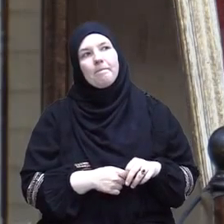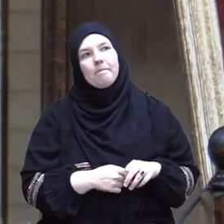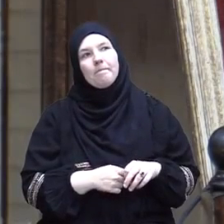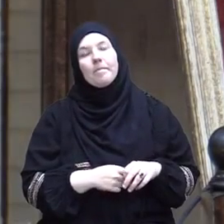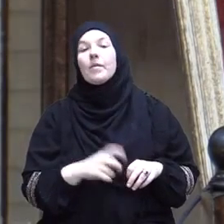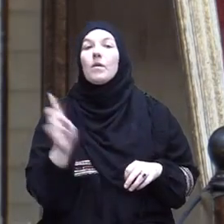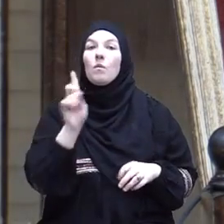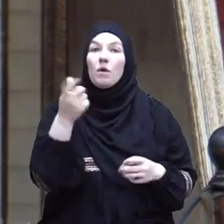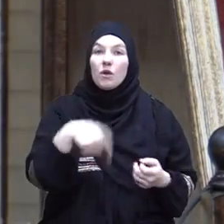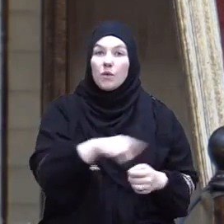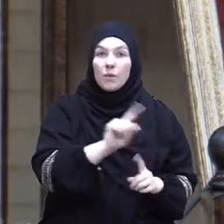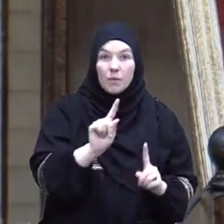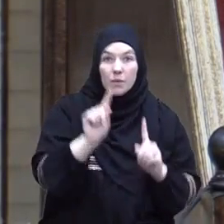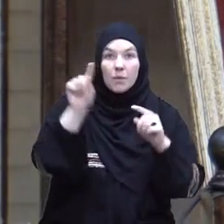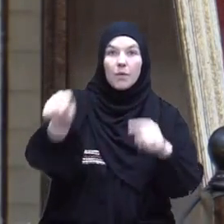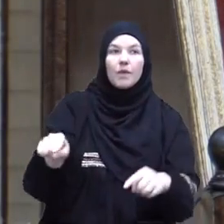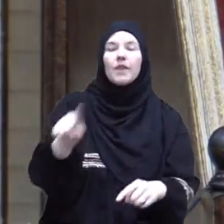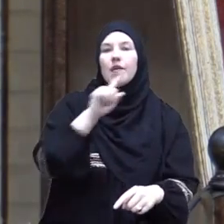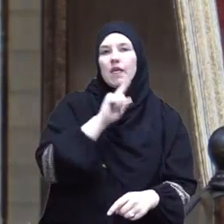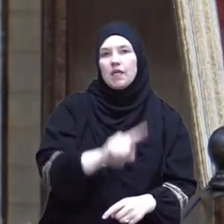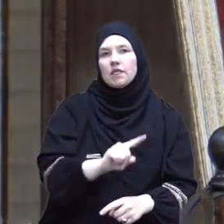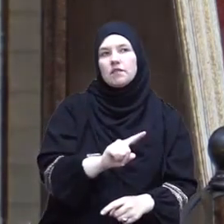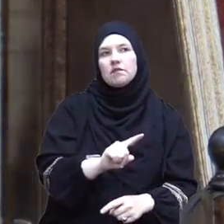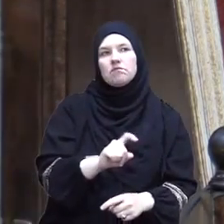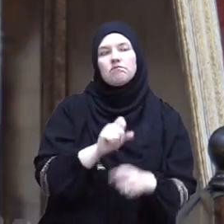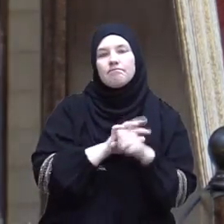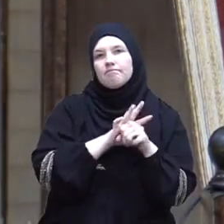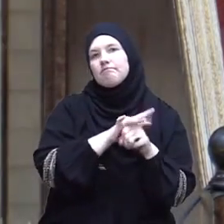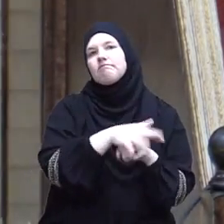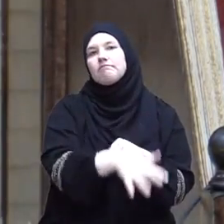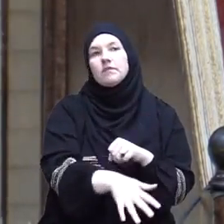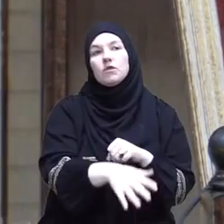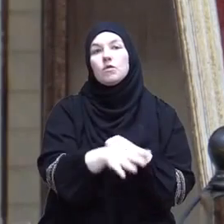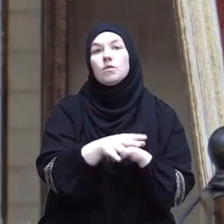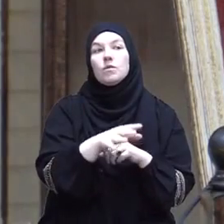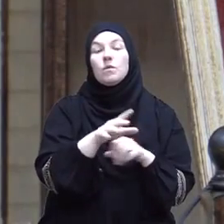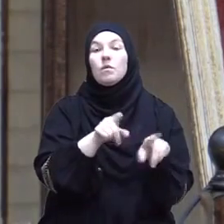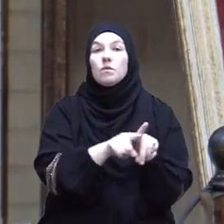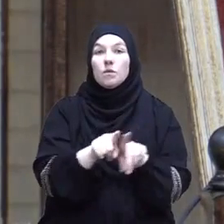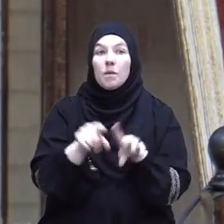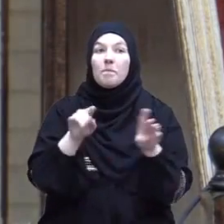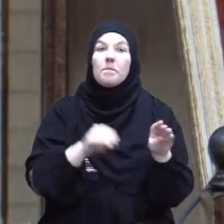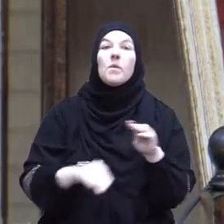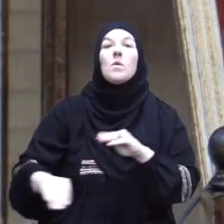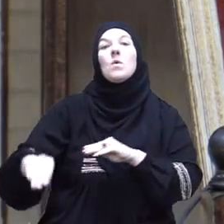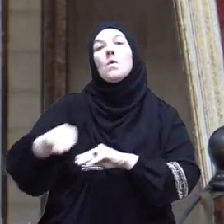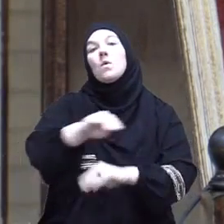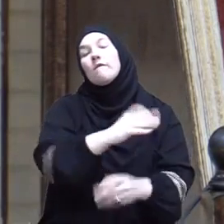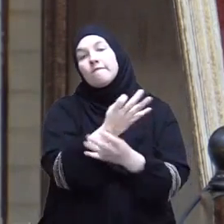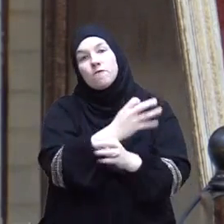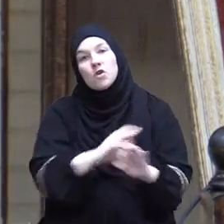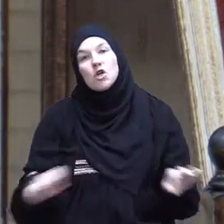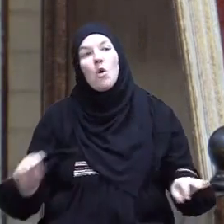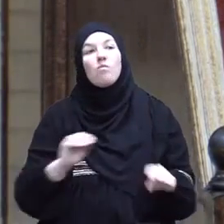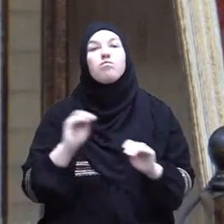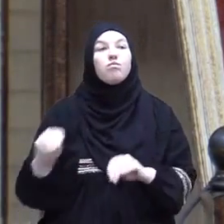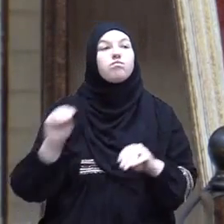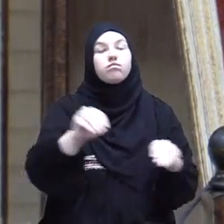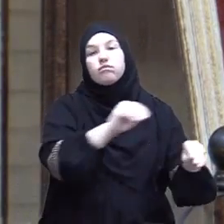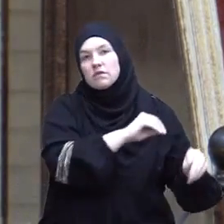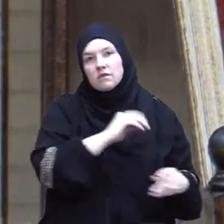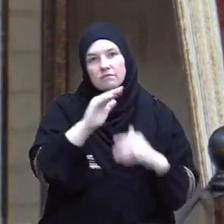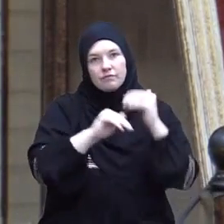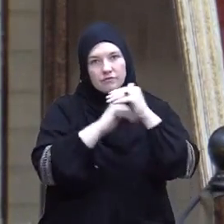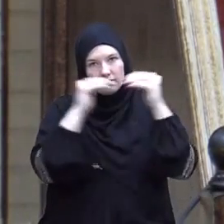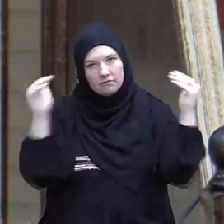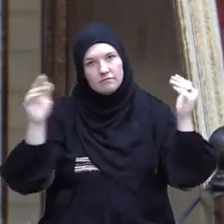Wherever you go, there is رَغَد. So, moving also, the freedom to move in paradise seems to